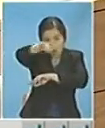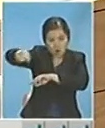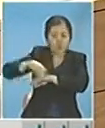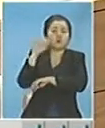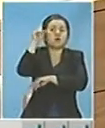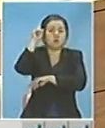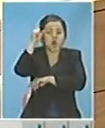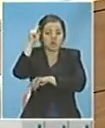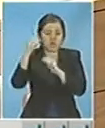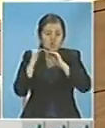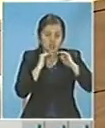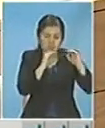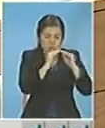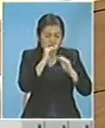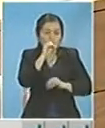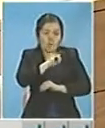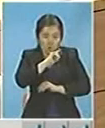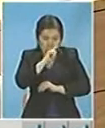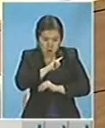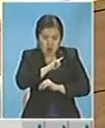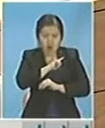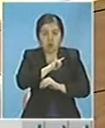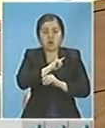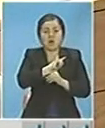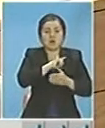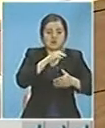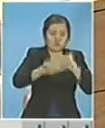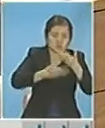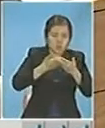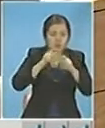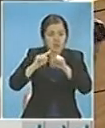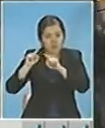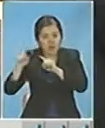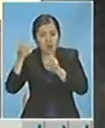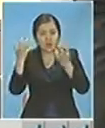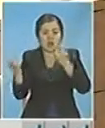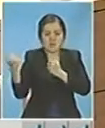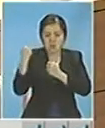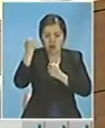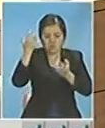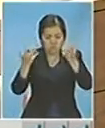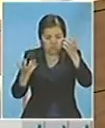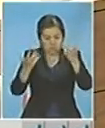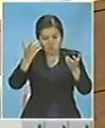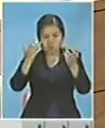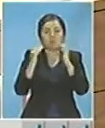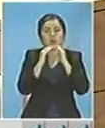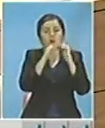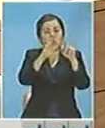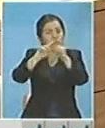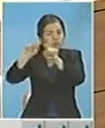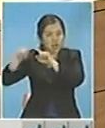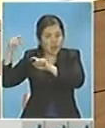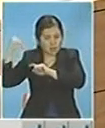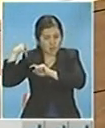จเกี่ยวกับสิทธิหน้าที่การแบ่งแยกการขานอำนาจการถ่วงดุลอำนาจต่างๆเหล่านี้นะครับเพื่